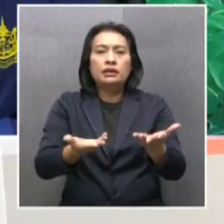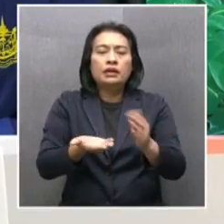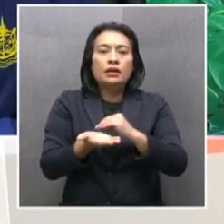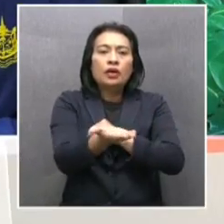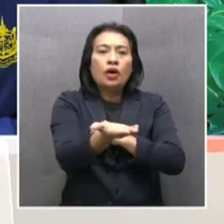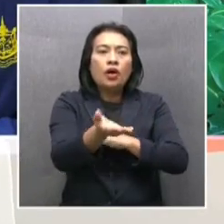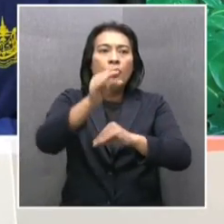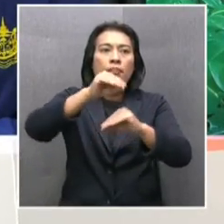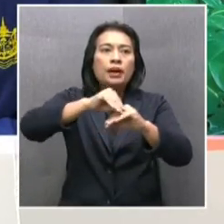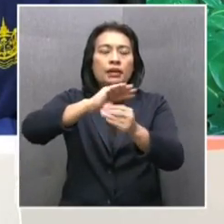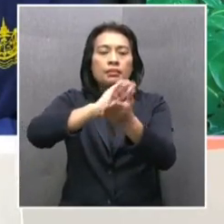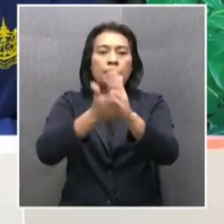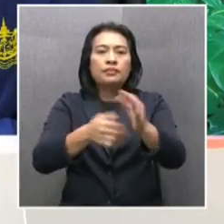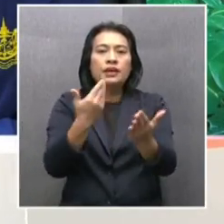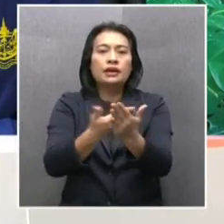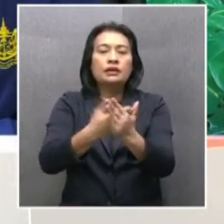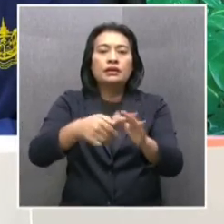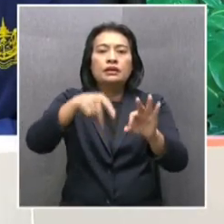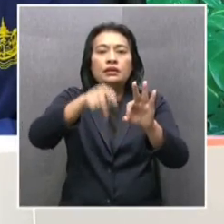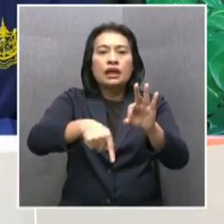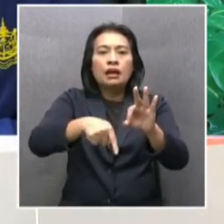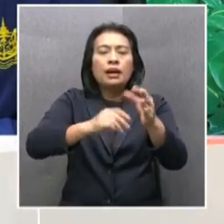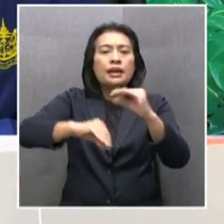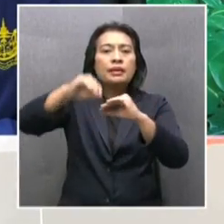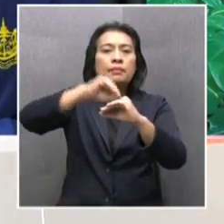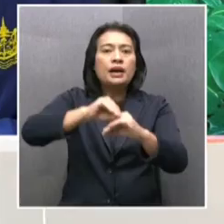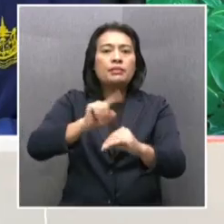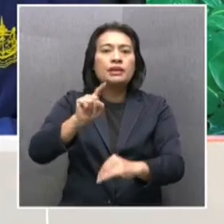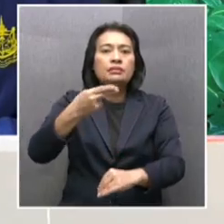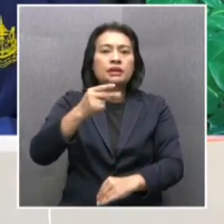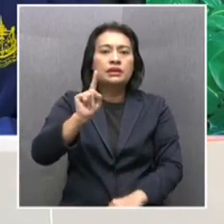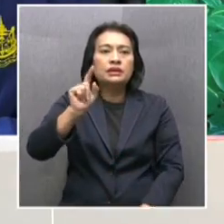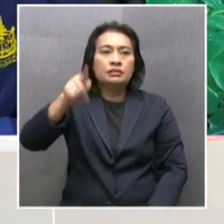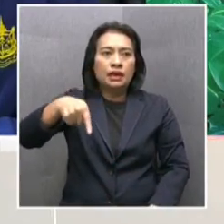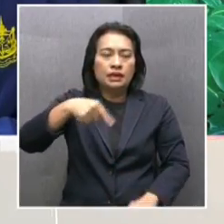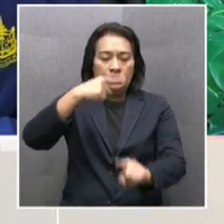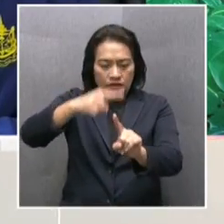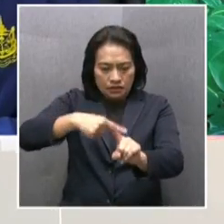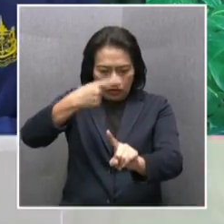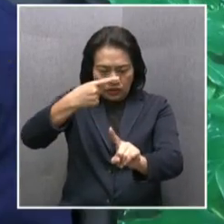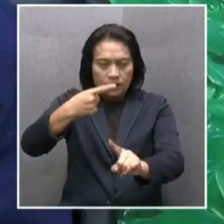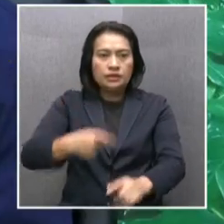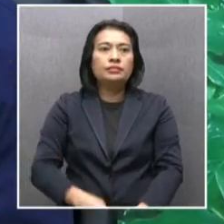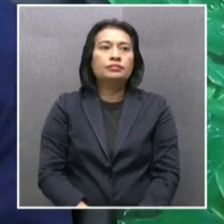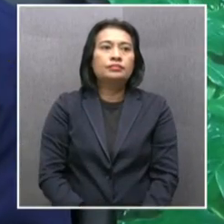งินเดือนจาก 9,000 นะครับเป็น 11,000 บาทต่อเดือนครับ